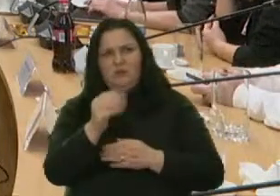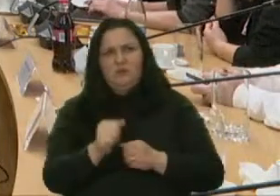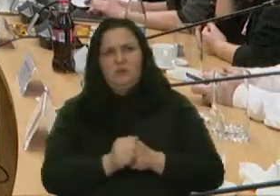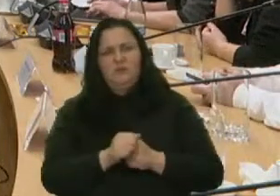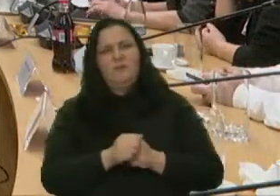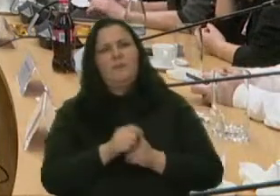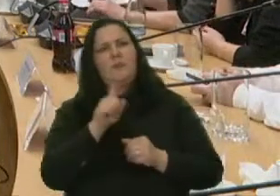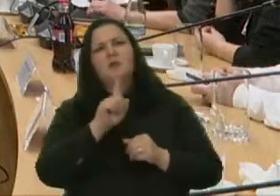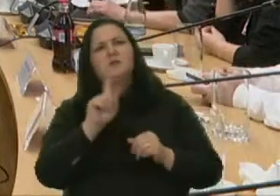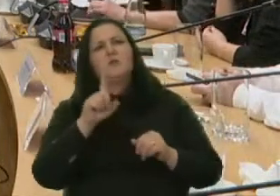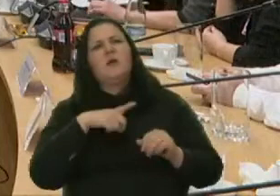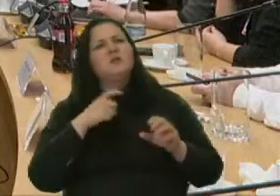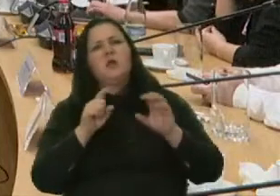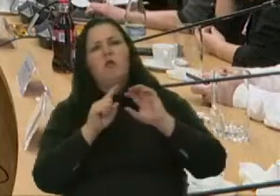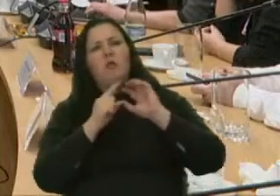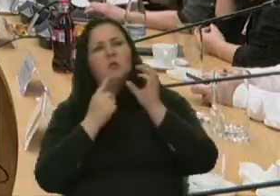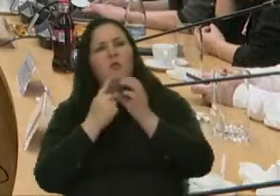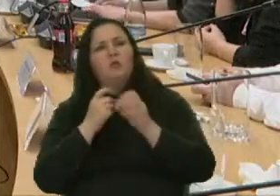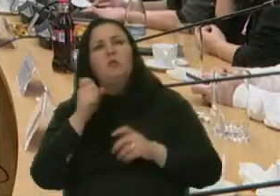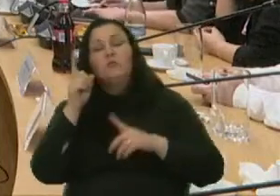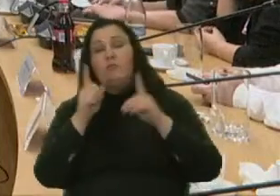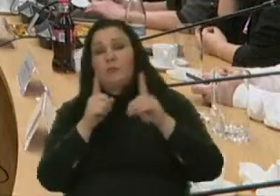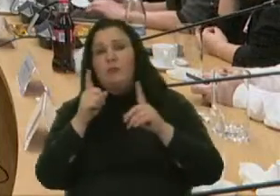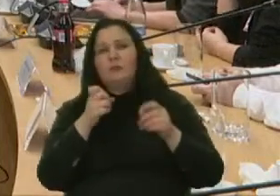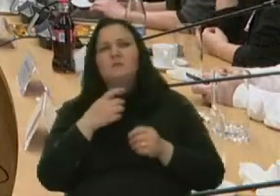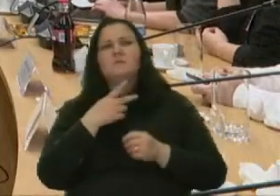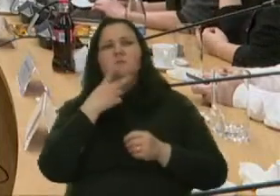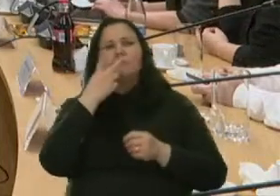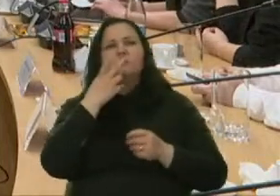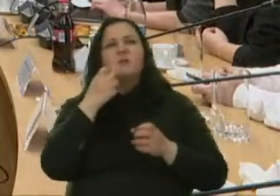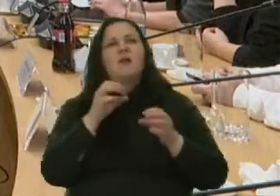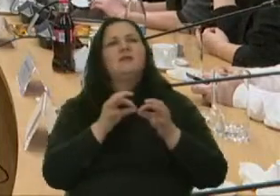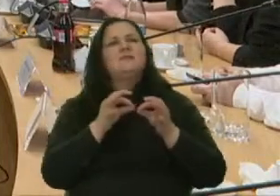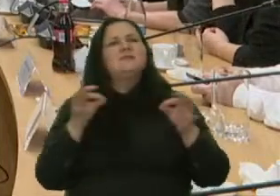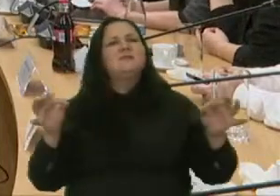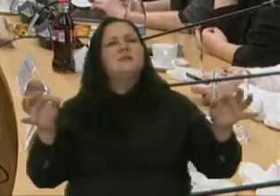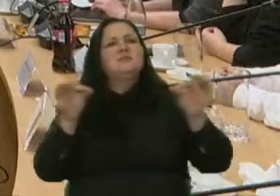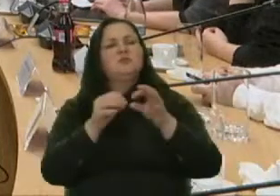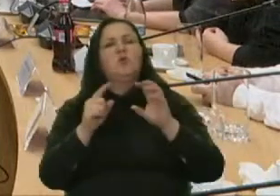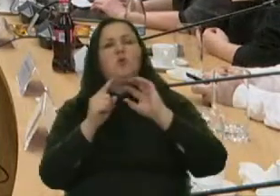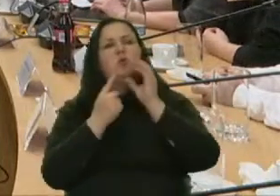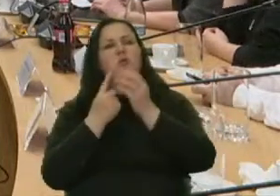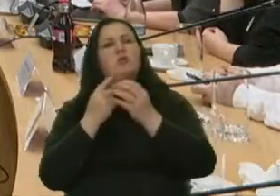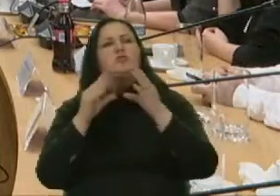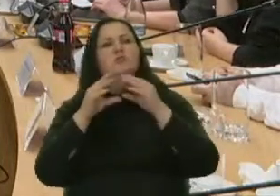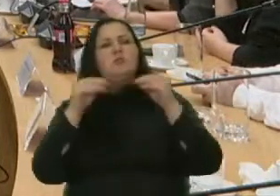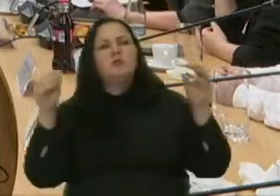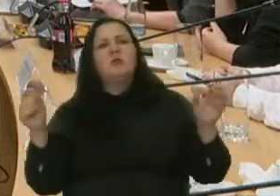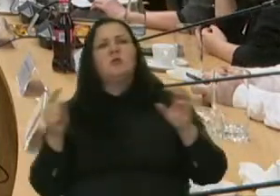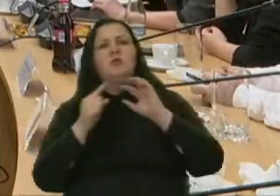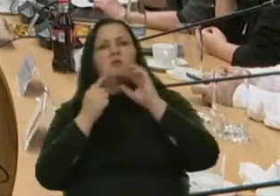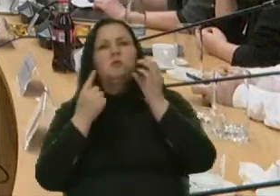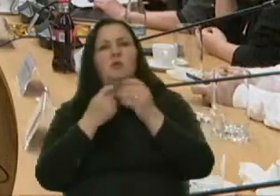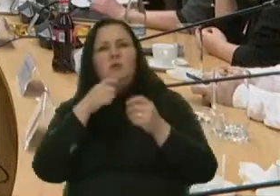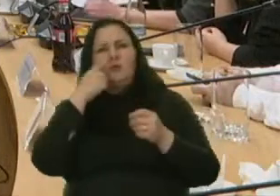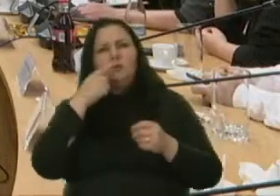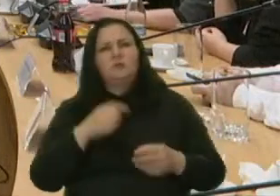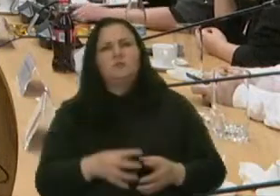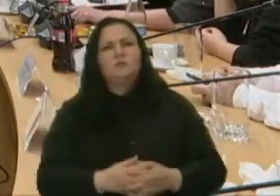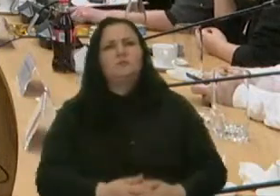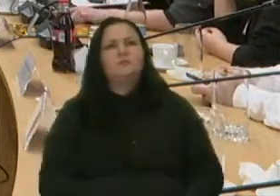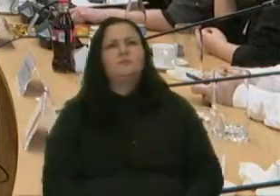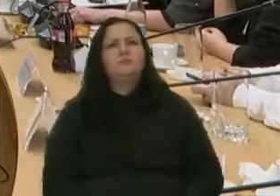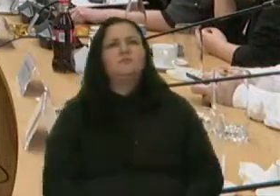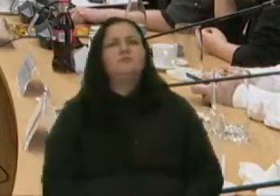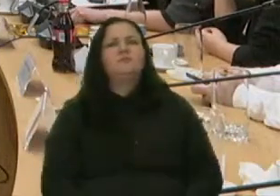fenomen cu cultural dacă ne referim la dimensiunea culturală și mul multiculturală a orașului da da o să zic Mulțumesc